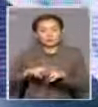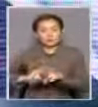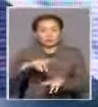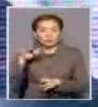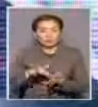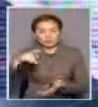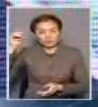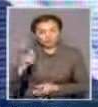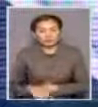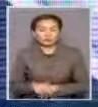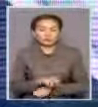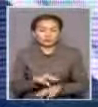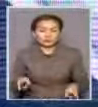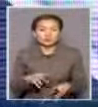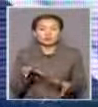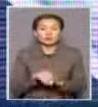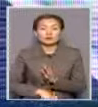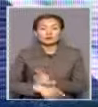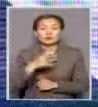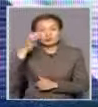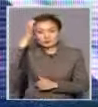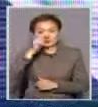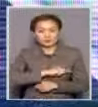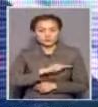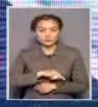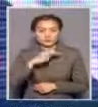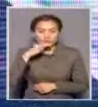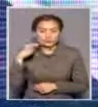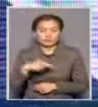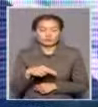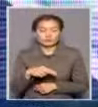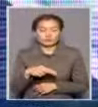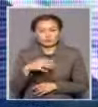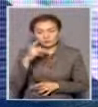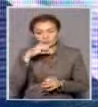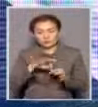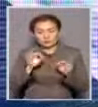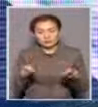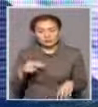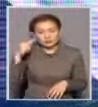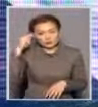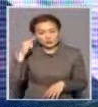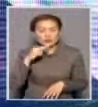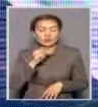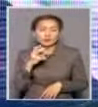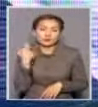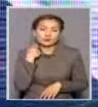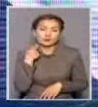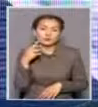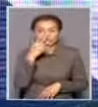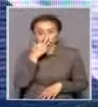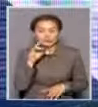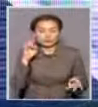қаласының балетмейстерлері келді. Олар академияда қызмет ететін елдің атын, мәдениетін Қытай, Англия, Испания сынды